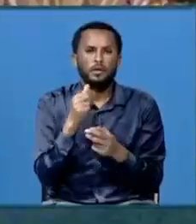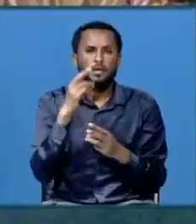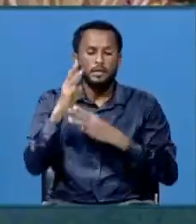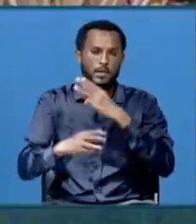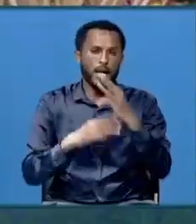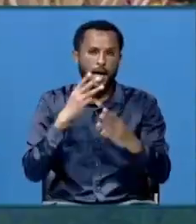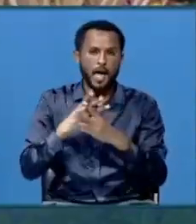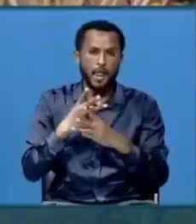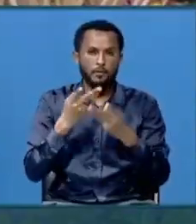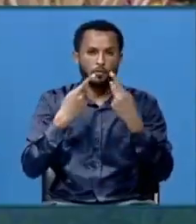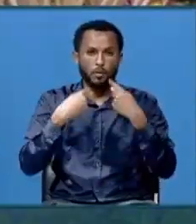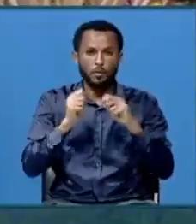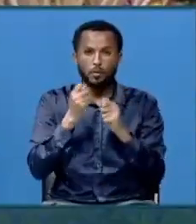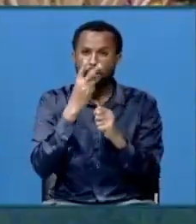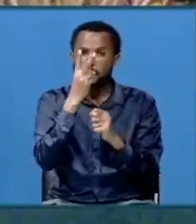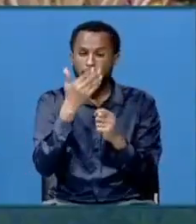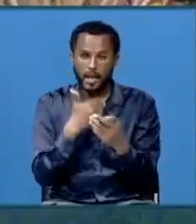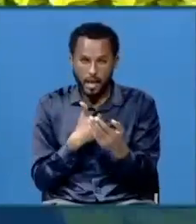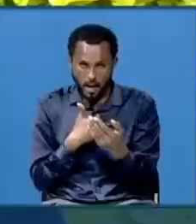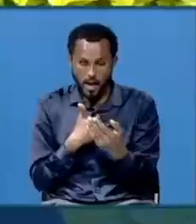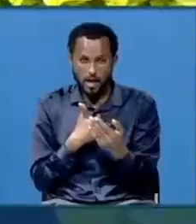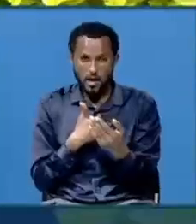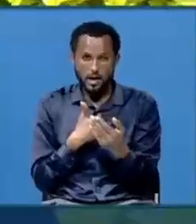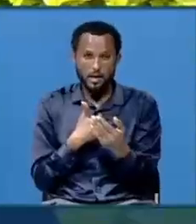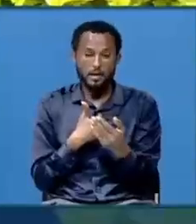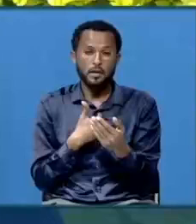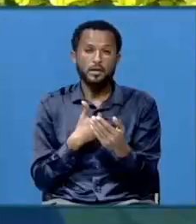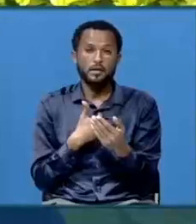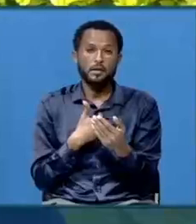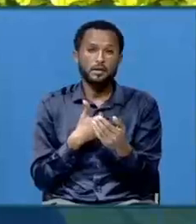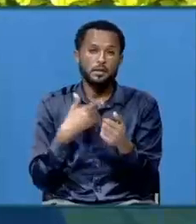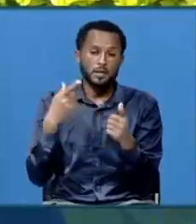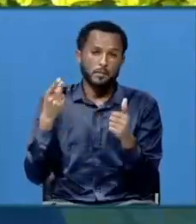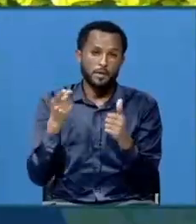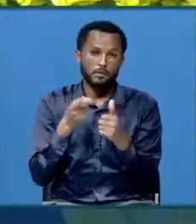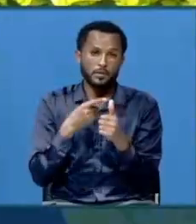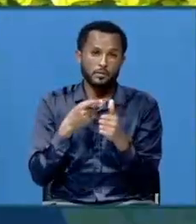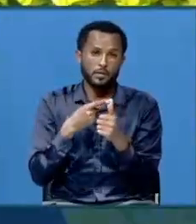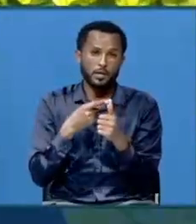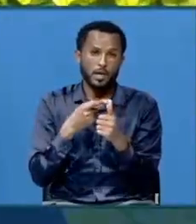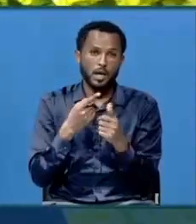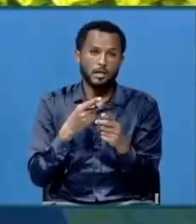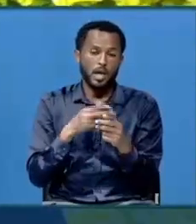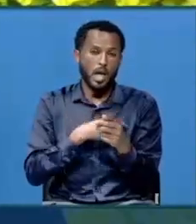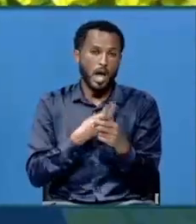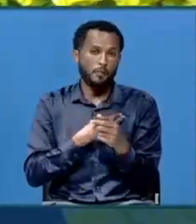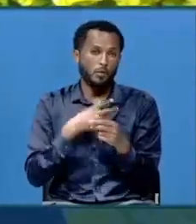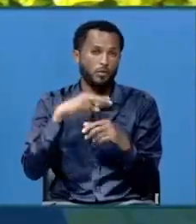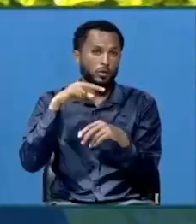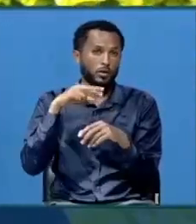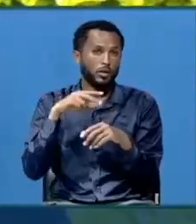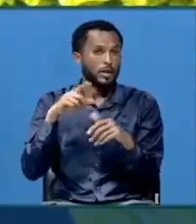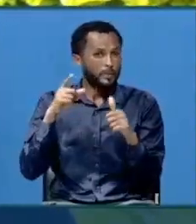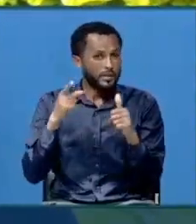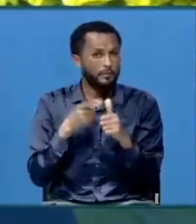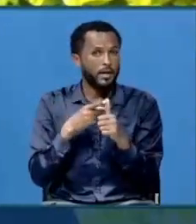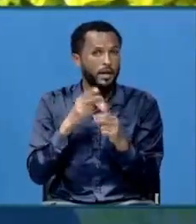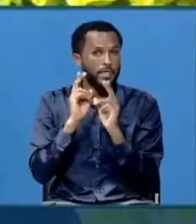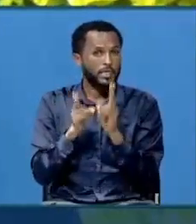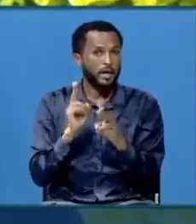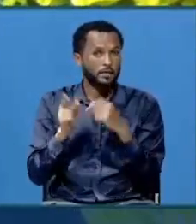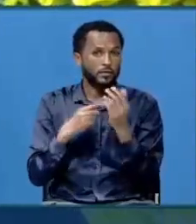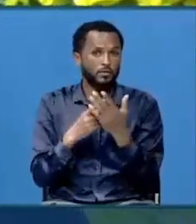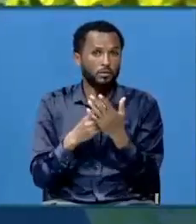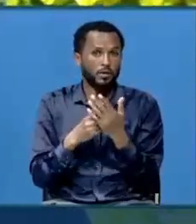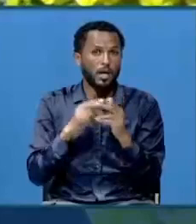ዓለም ተመክሮታት ክንርኢ ከለና እቲ ናይ ሃይማኖት መበቆል ታሪክ ስለ ዝኾነ እቲ